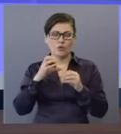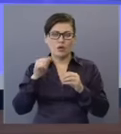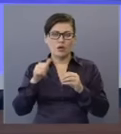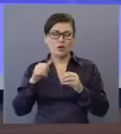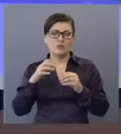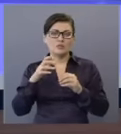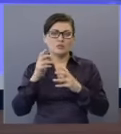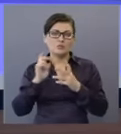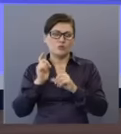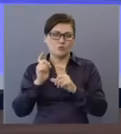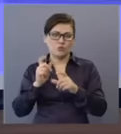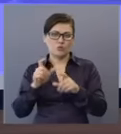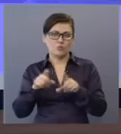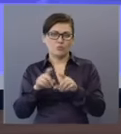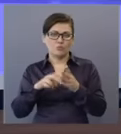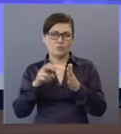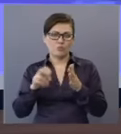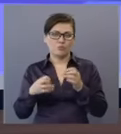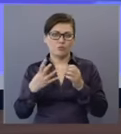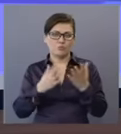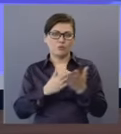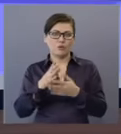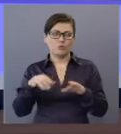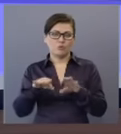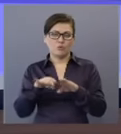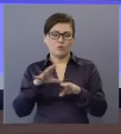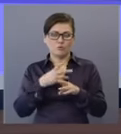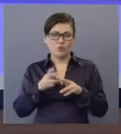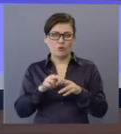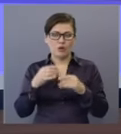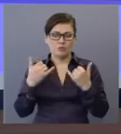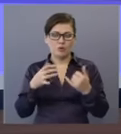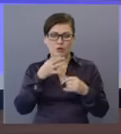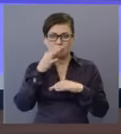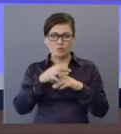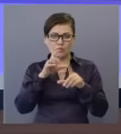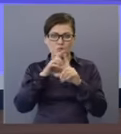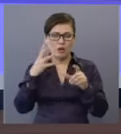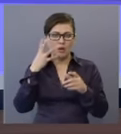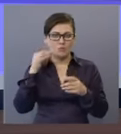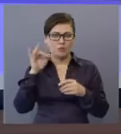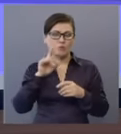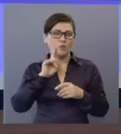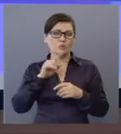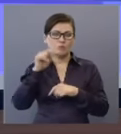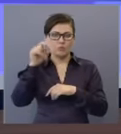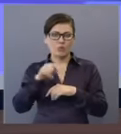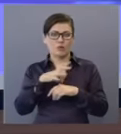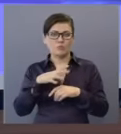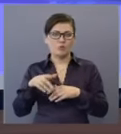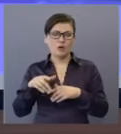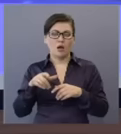жүк вагондары шойын жолдан шығып бірнеше бағытты бекітіп тастаған еді. Енді жауапты мекеме Алматыға уақытылы жете алмаған